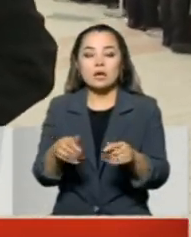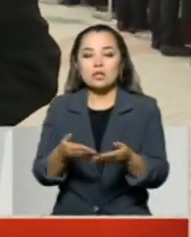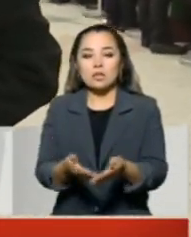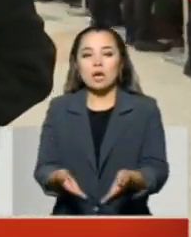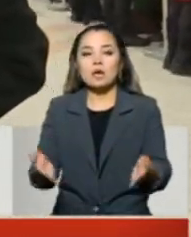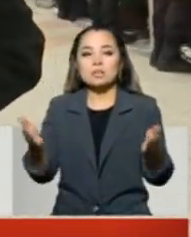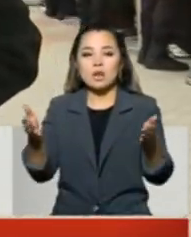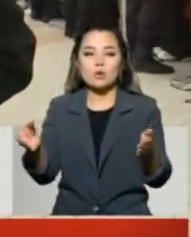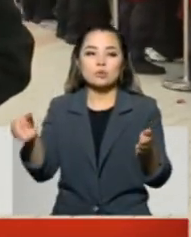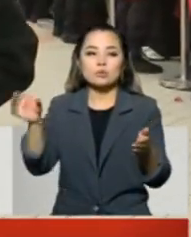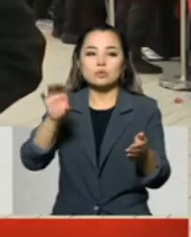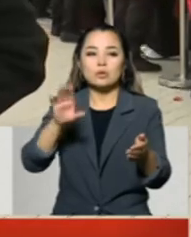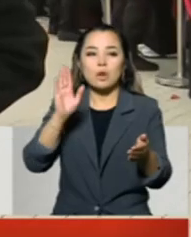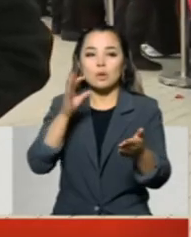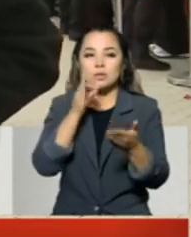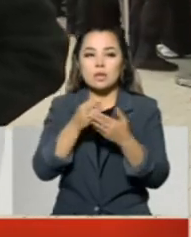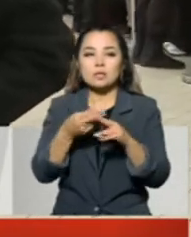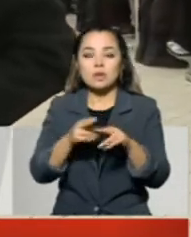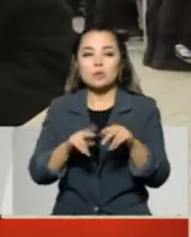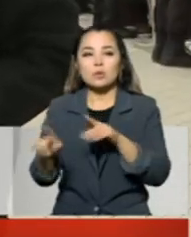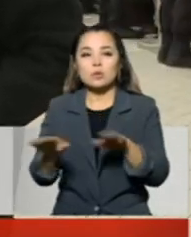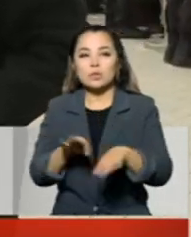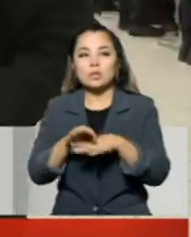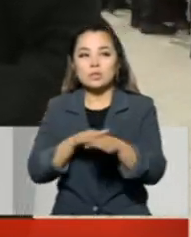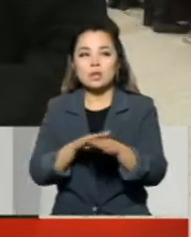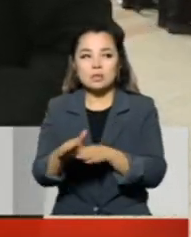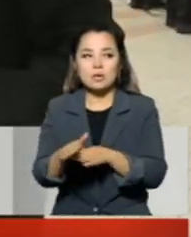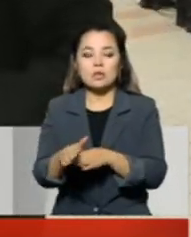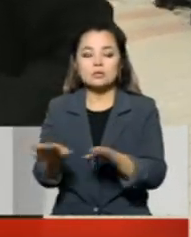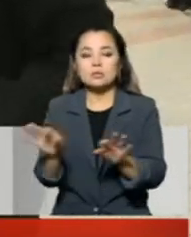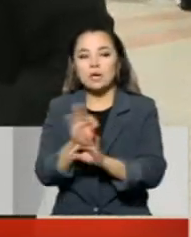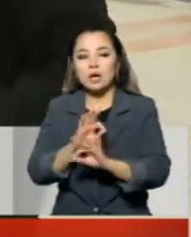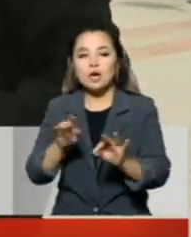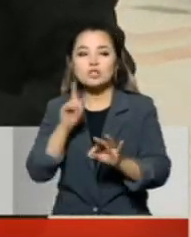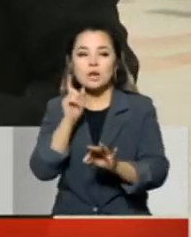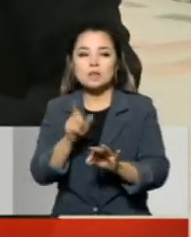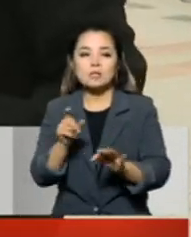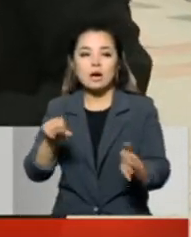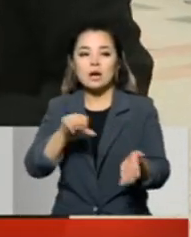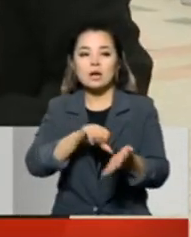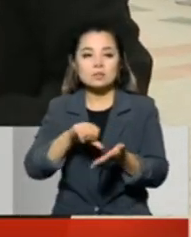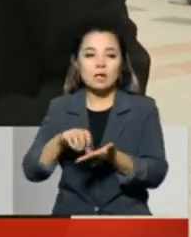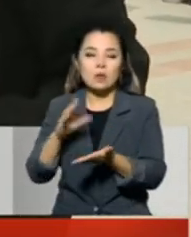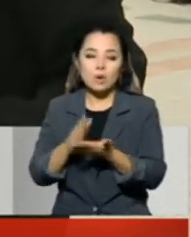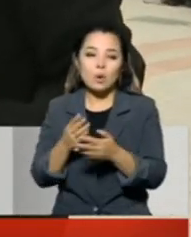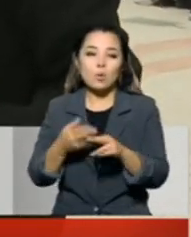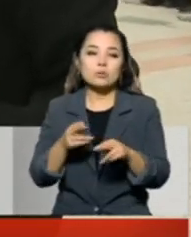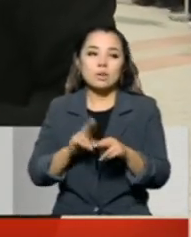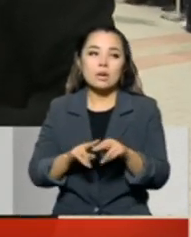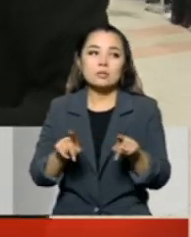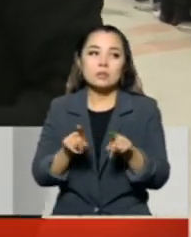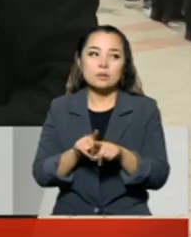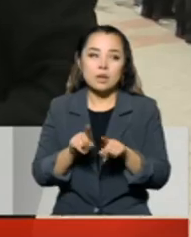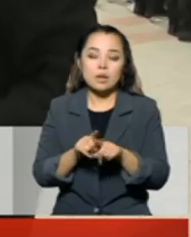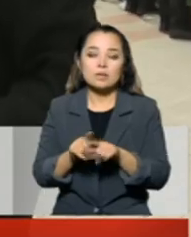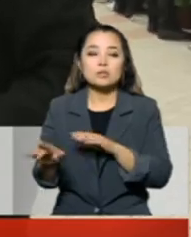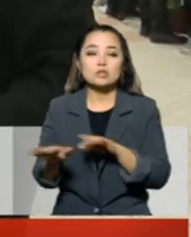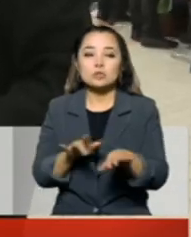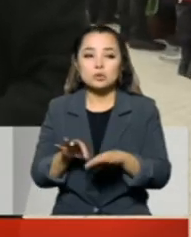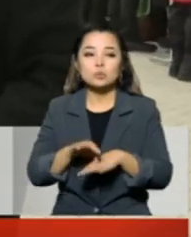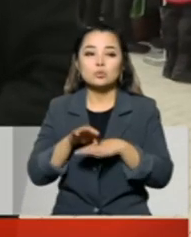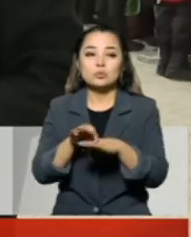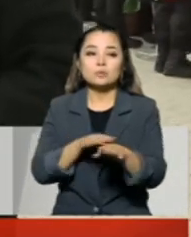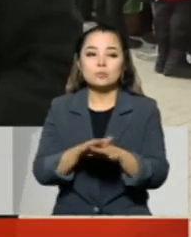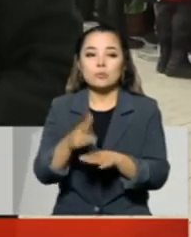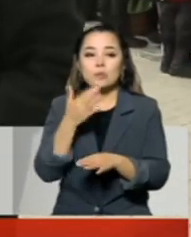Тайқазанға құйылатын болады. Осындай керемет іс-шара, іс-шараға жастар қатысып жатыр. Сонымен қатар біз бұл іс-шара өткеннен